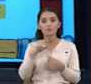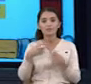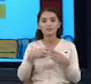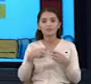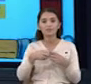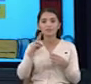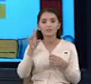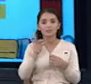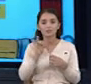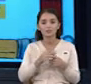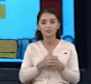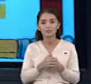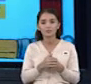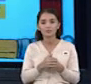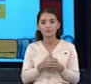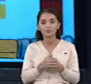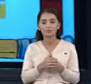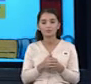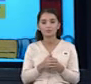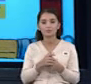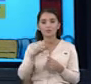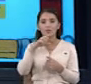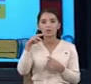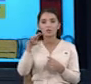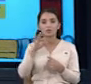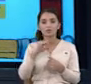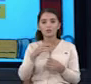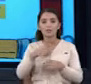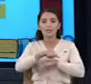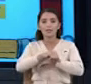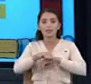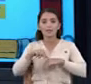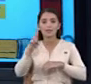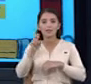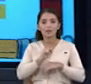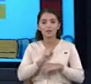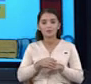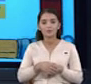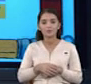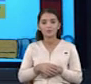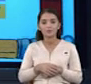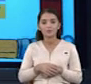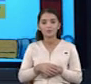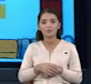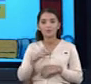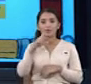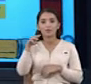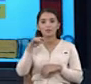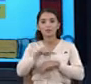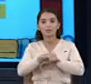Это резинки. Это линейка.